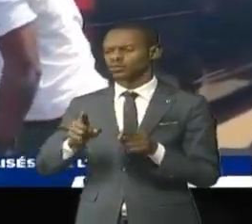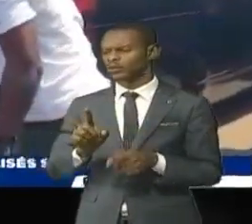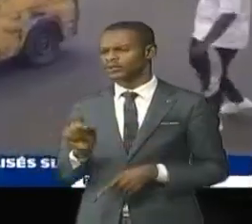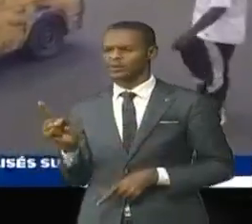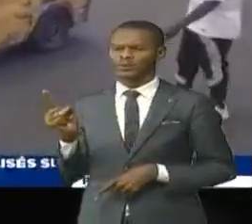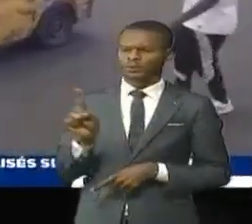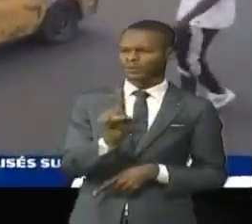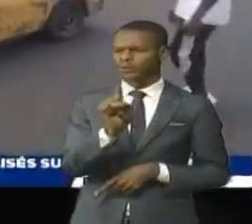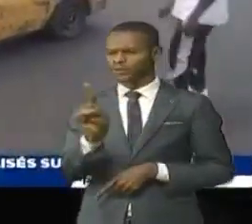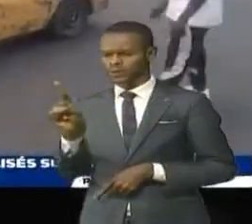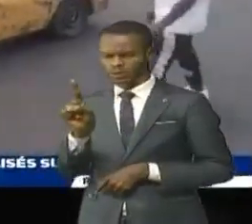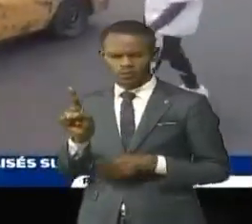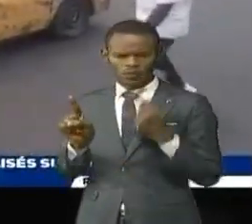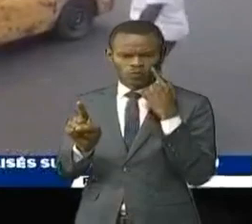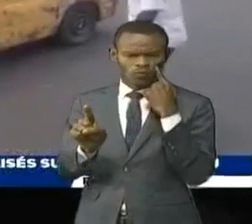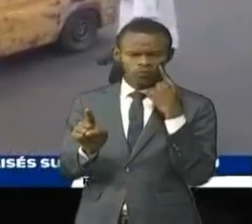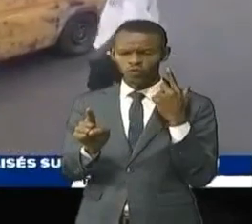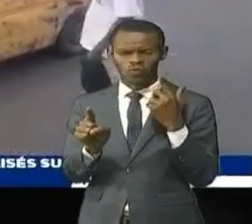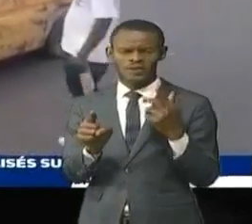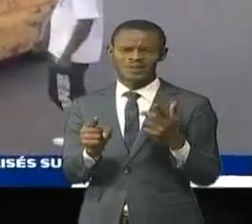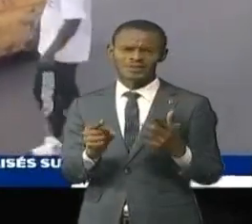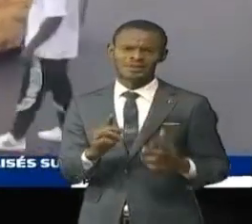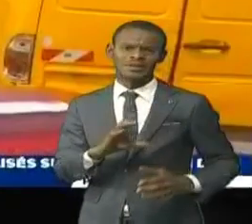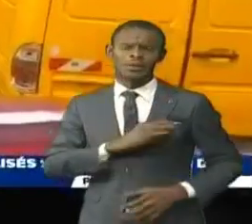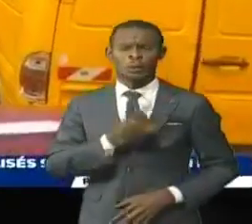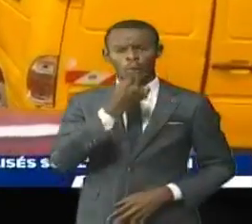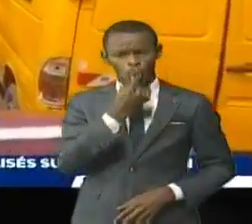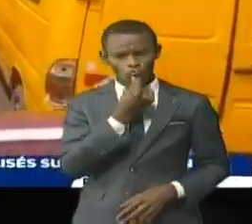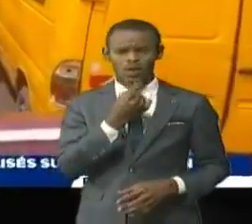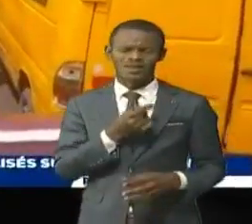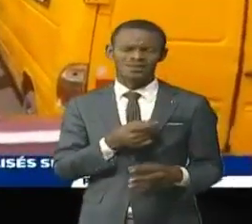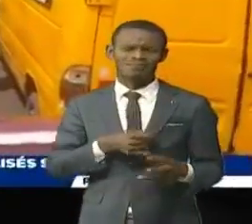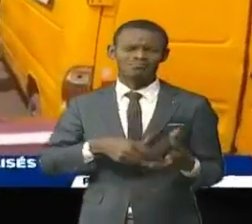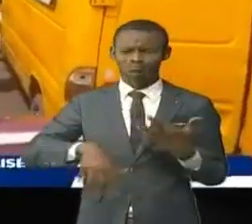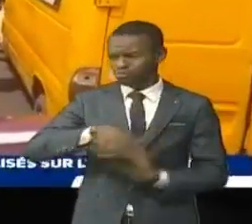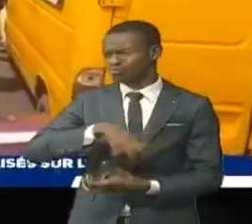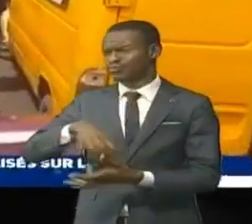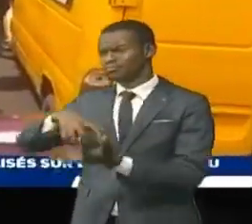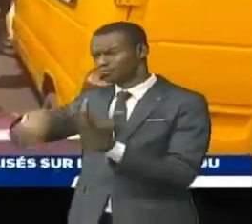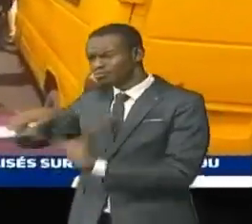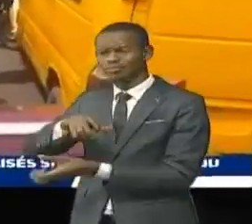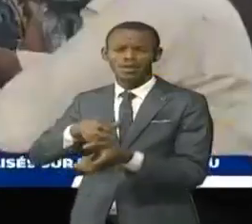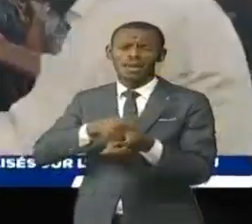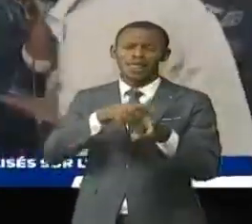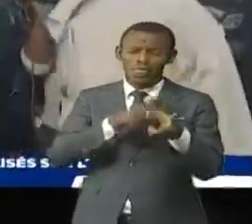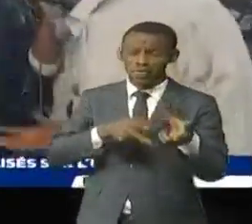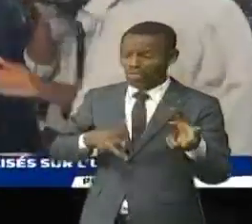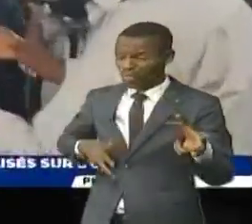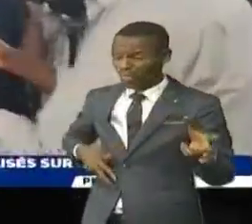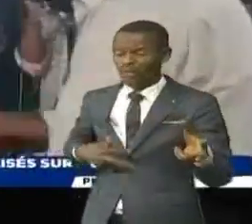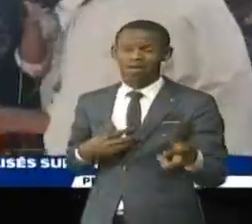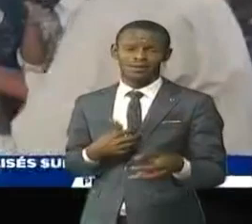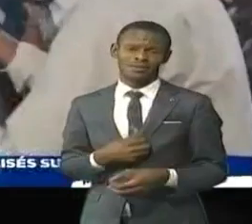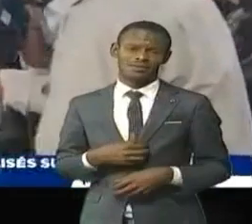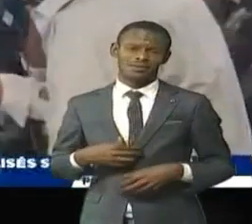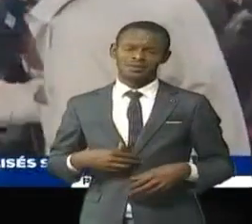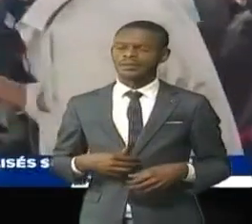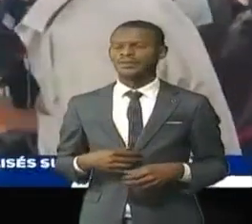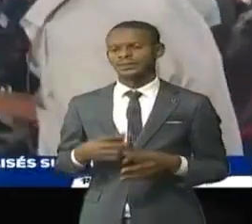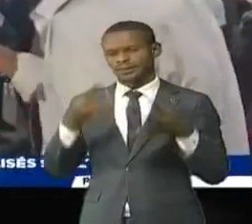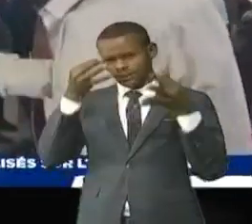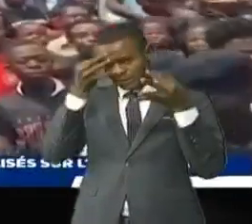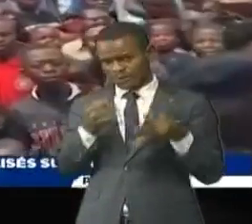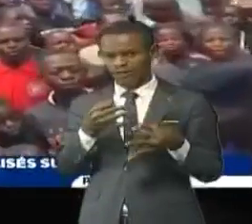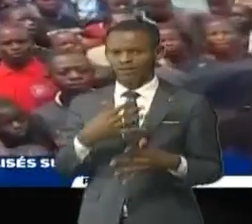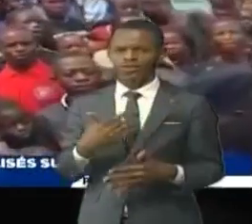indélicats et les policiers de roulage tracassiers. Sans un suivi rigoureux, les routes seront mortellement constipées. Le général Silvano Kasongo était sur l'axe